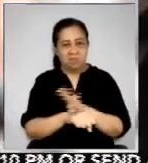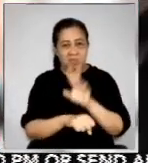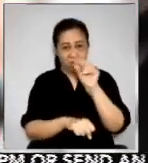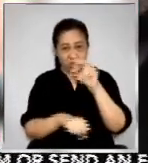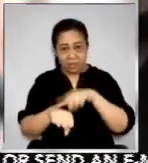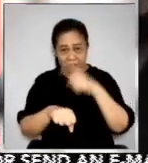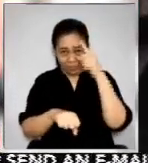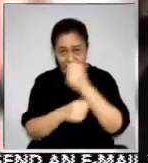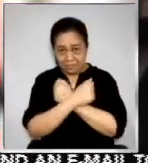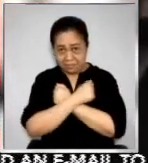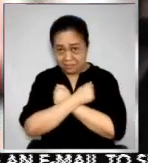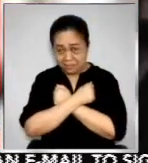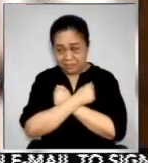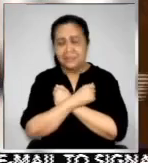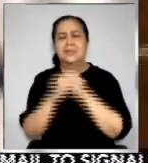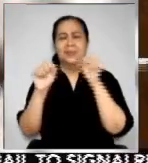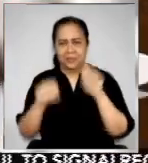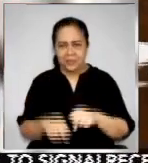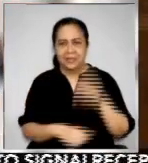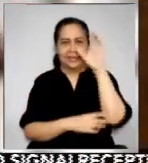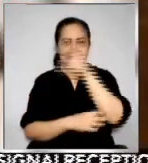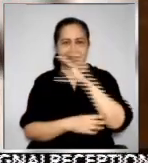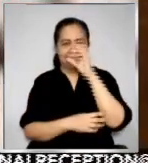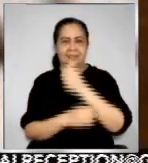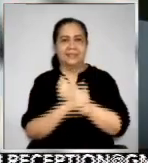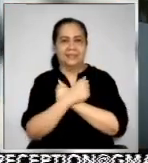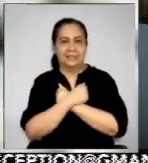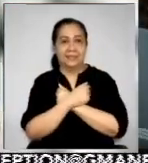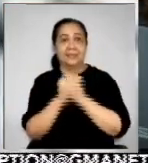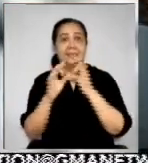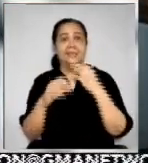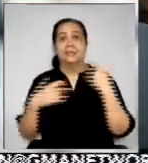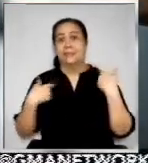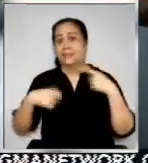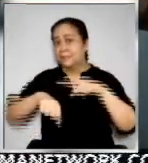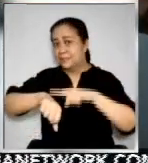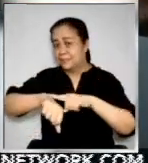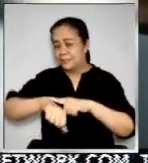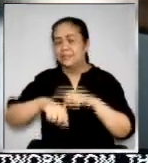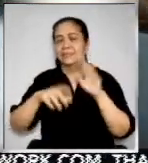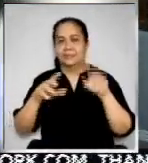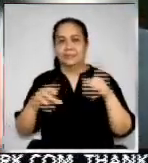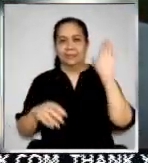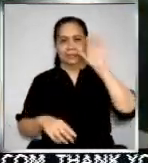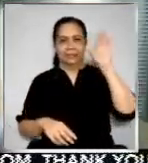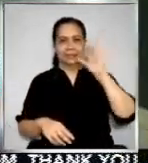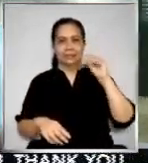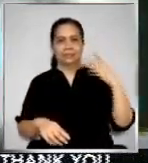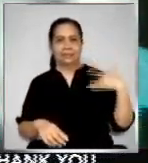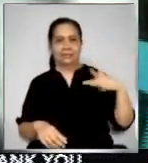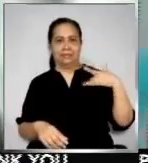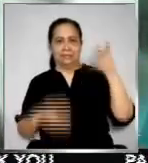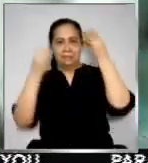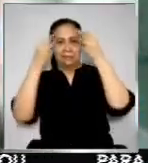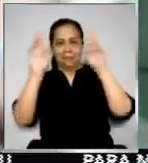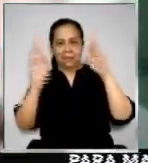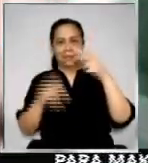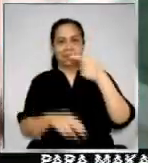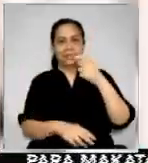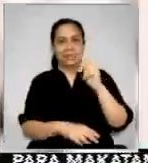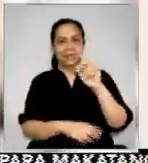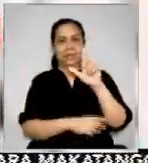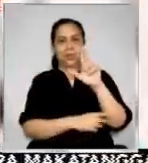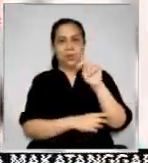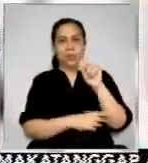Pwede namang hanapin ang pag-ibig pag may time. Yan ang kakaibang pakulo ng mayor ng General Luna sa probinsya ng